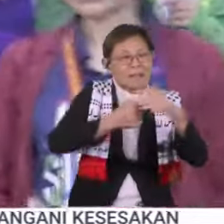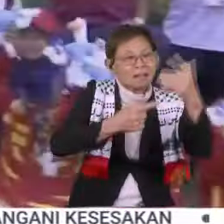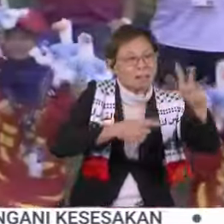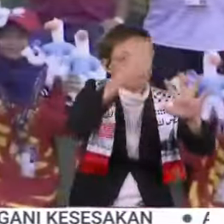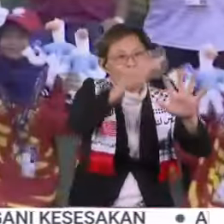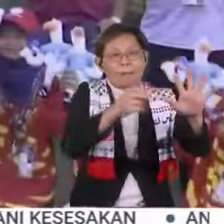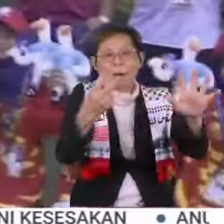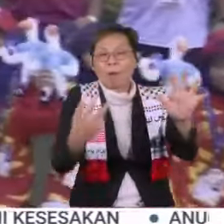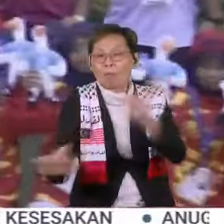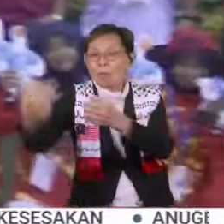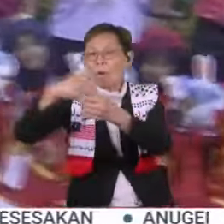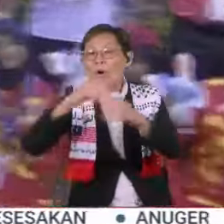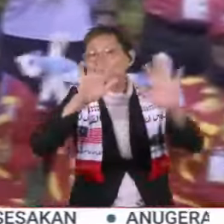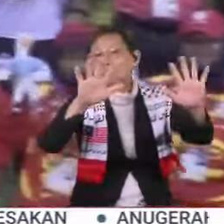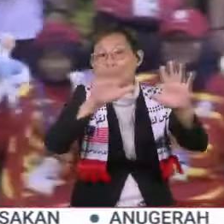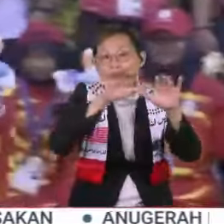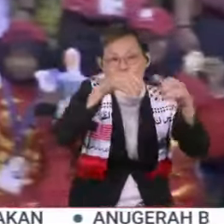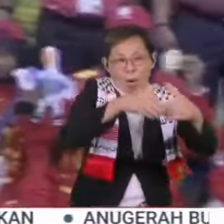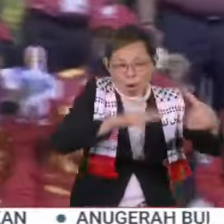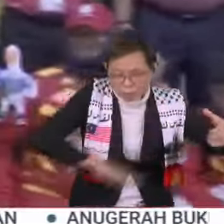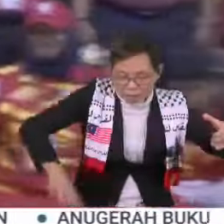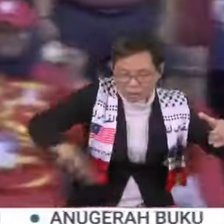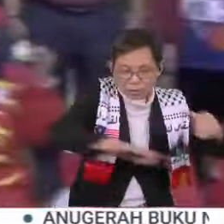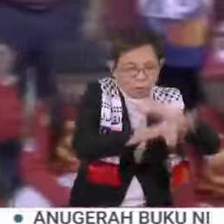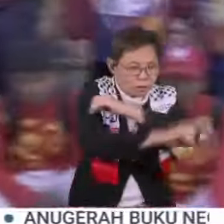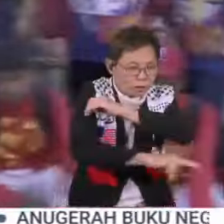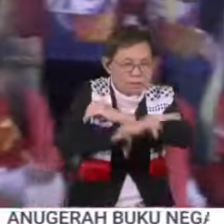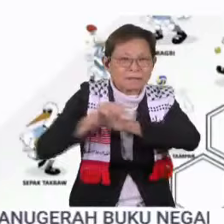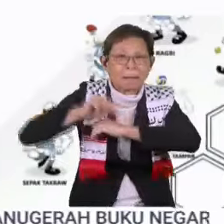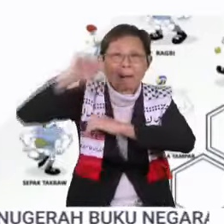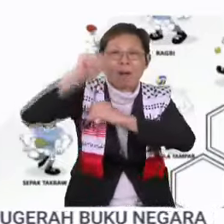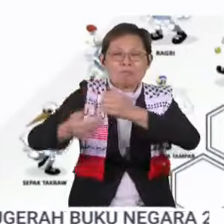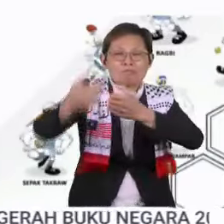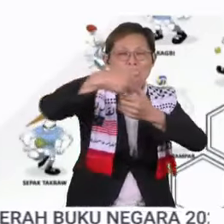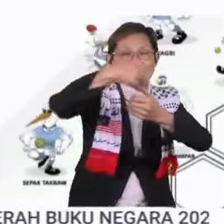lalu disertai 10 pasukan dari seluruh negeri.